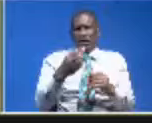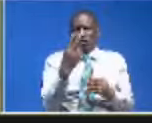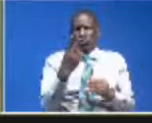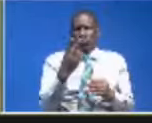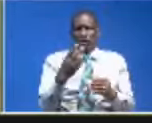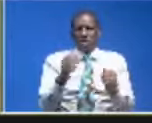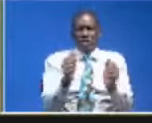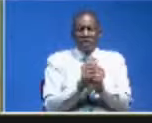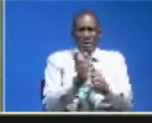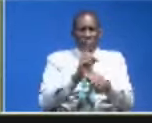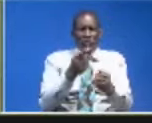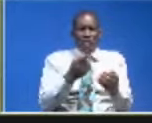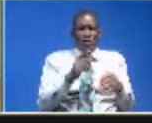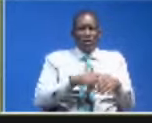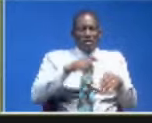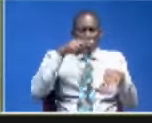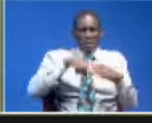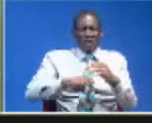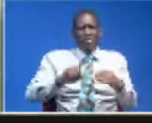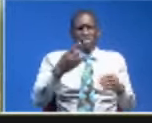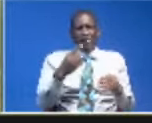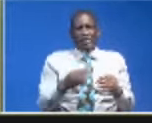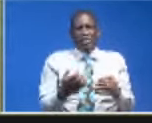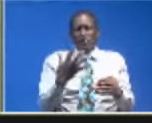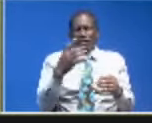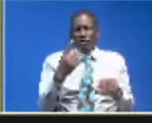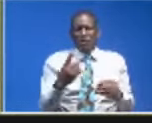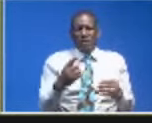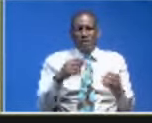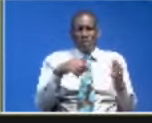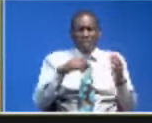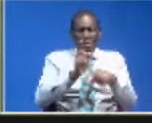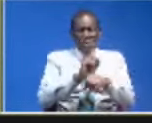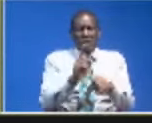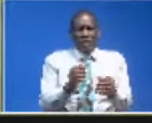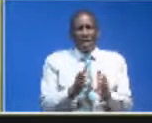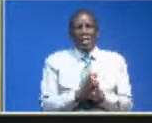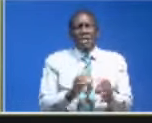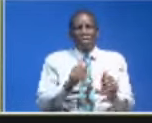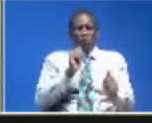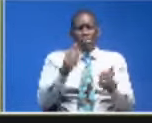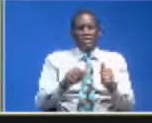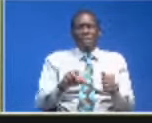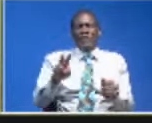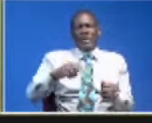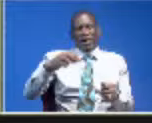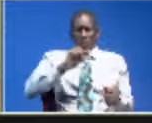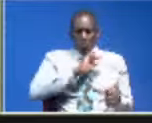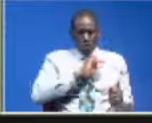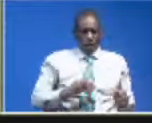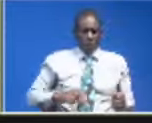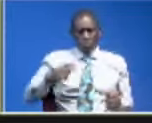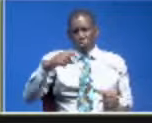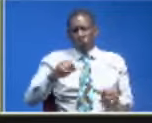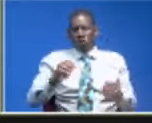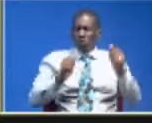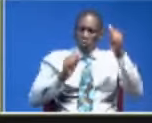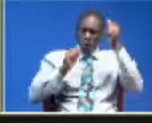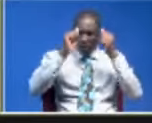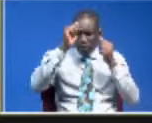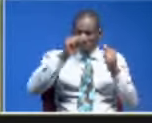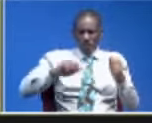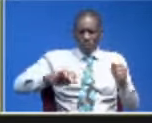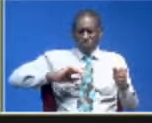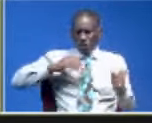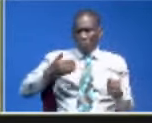kumi alipofunga la kwanza dakika 51. Kwenye mechi zingine Vihiga Queens waliwanyamazisha Ulinzi Starlets na bao moja